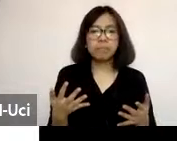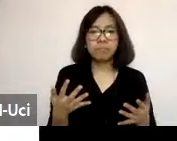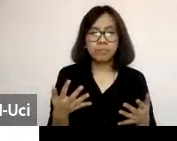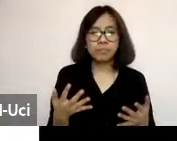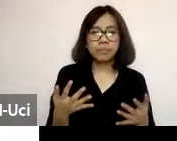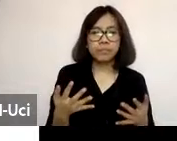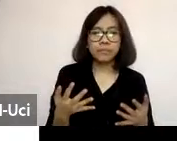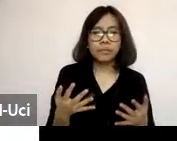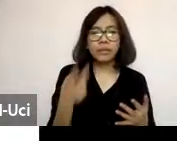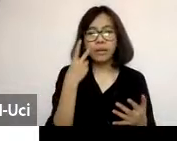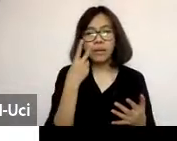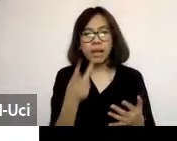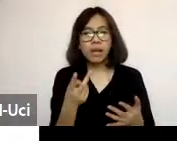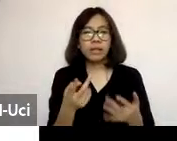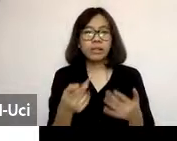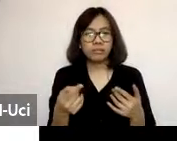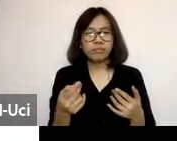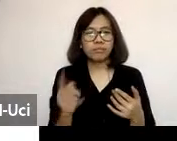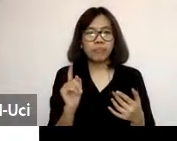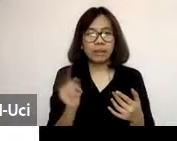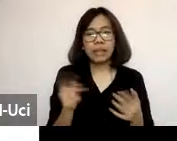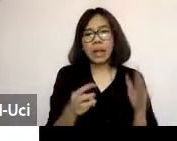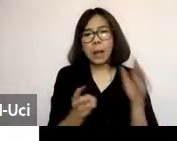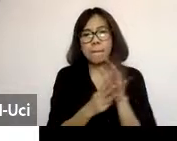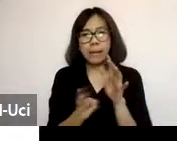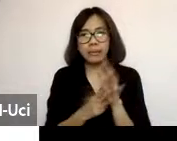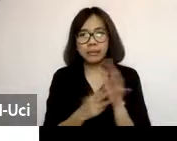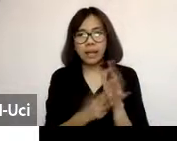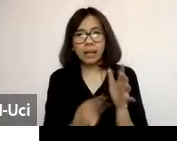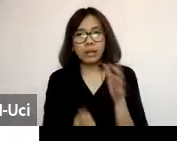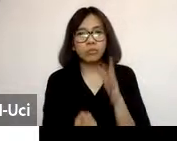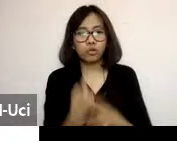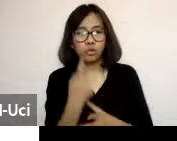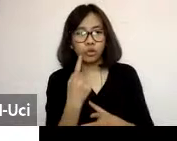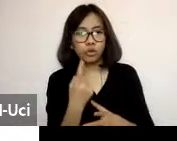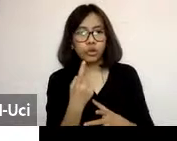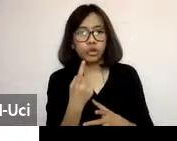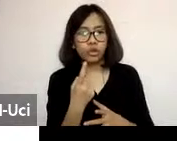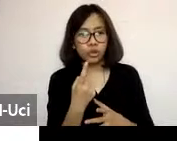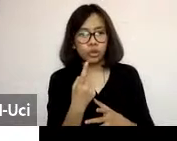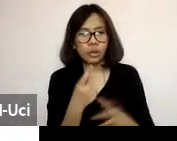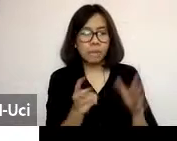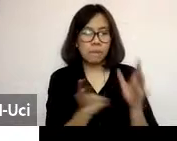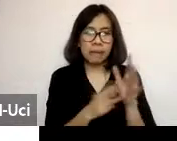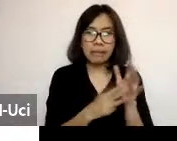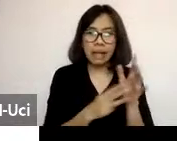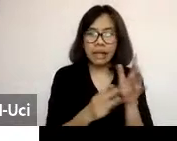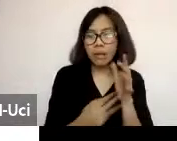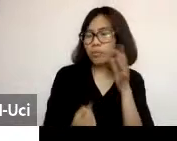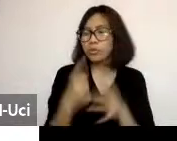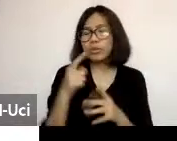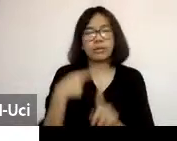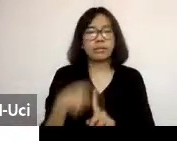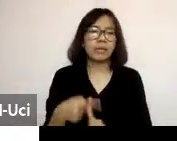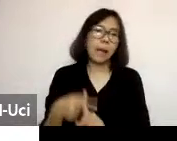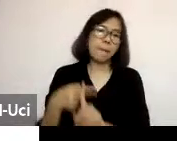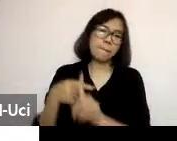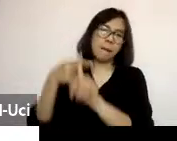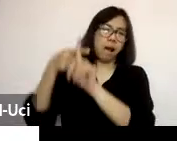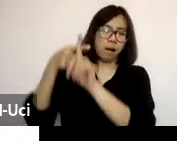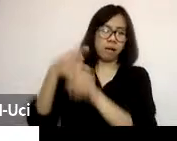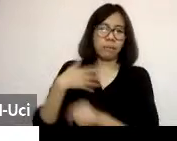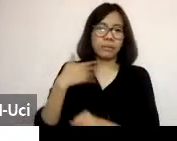potensi sengketa PS konsumen-konsumen PS pelaku usaha akan semakin tinggi ya karena itu harus ada